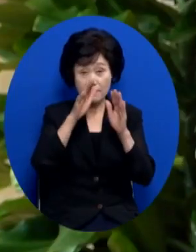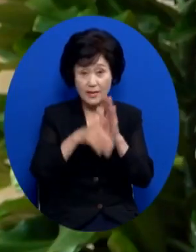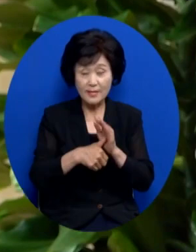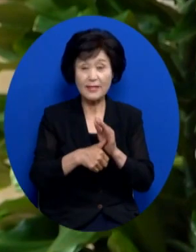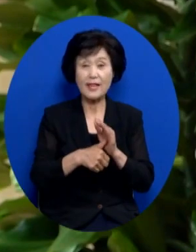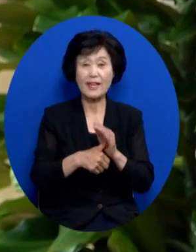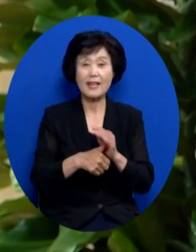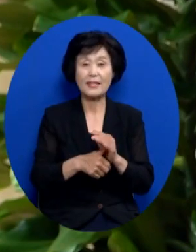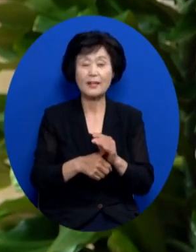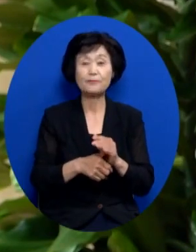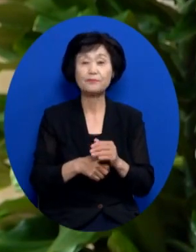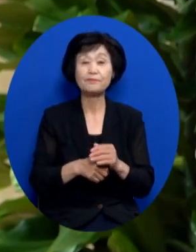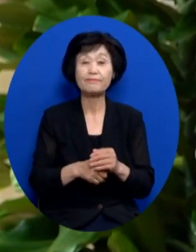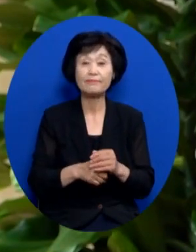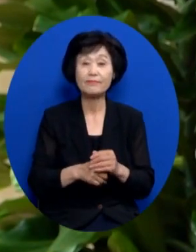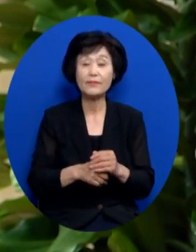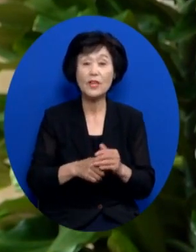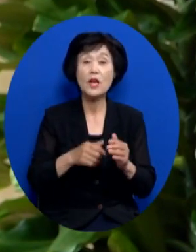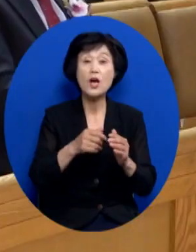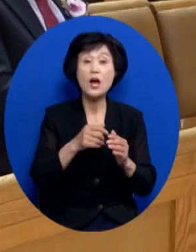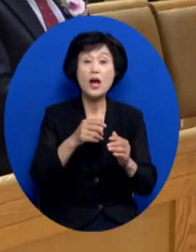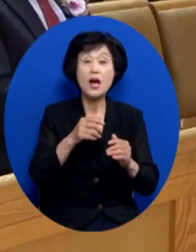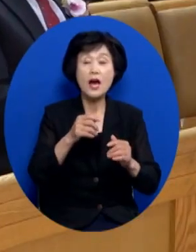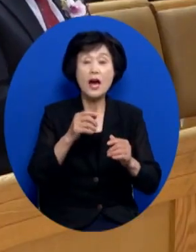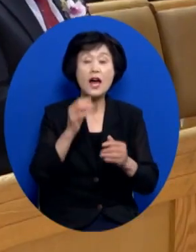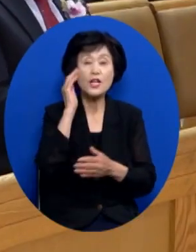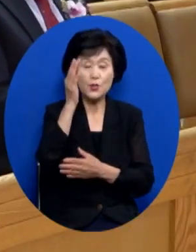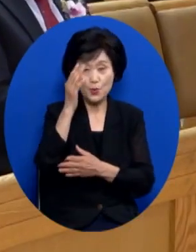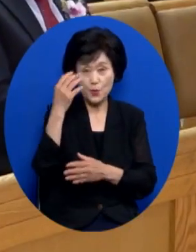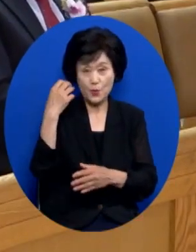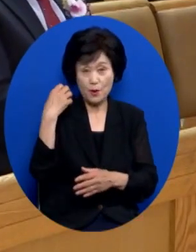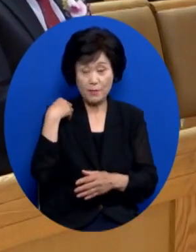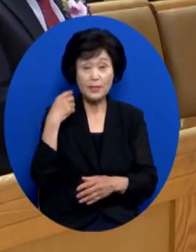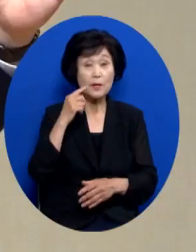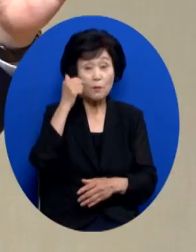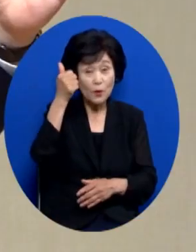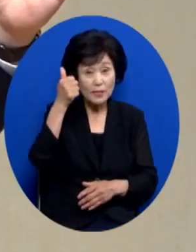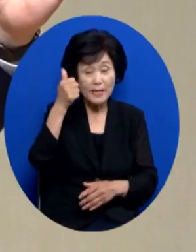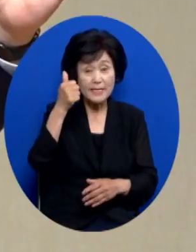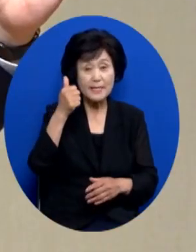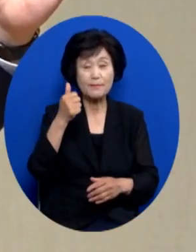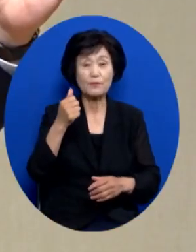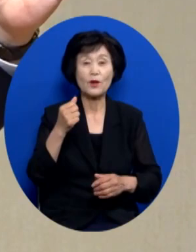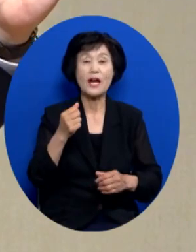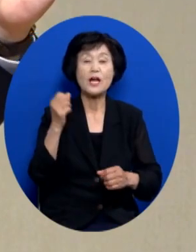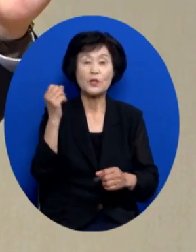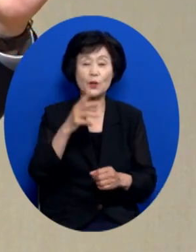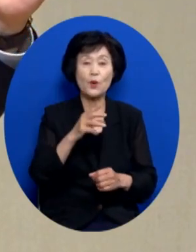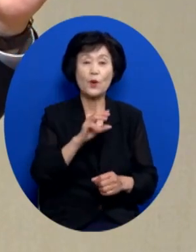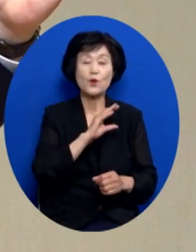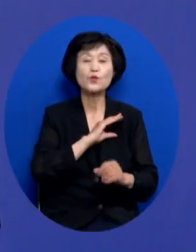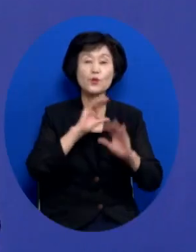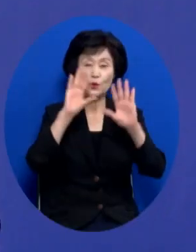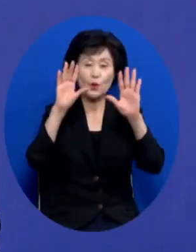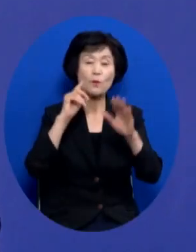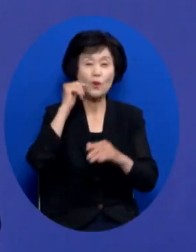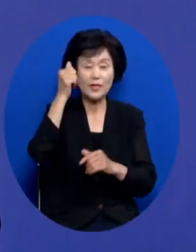나성 윤문기 감독이 부담이란 제목으로 설교를 전했으며 예성 신현파 목사가 축도했습니다.